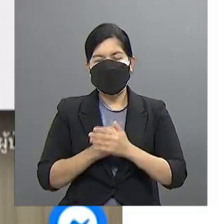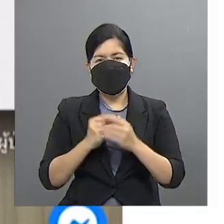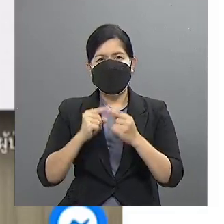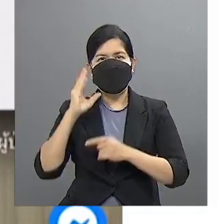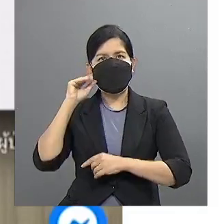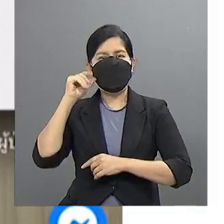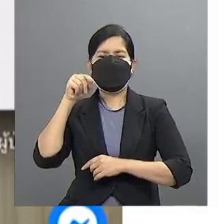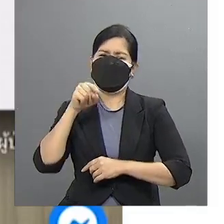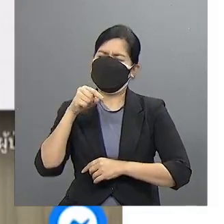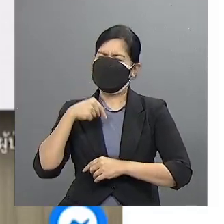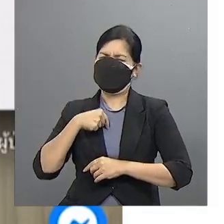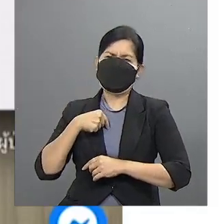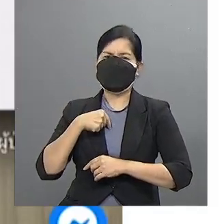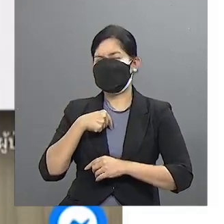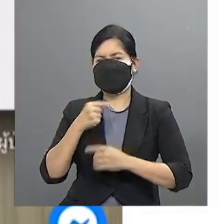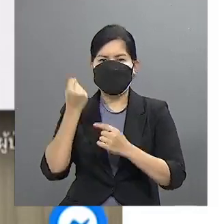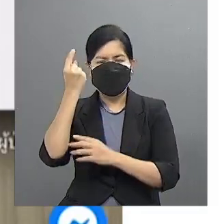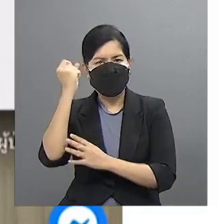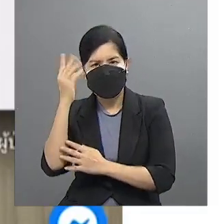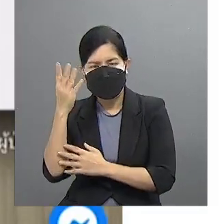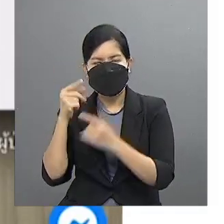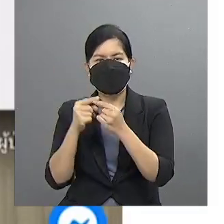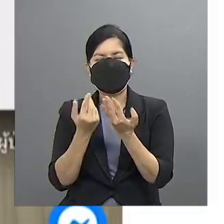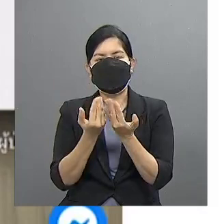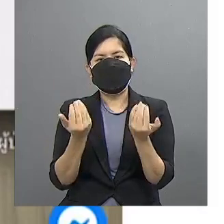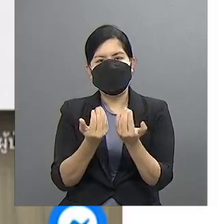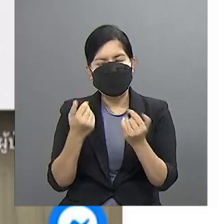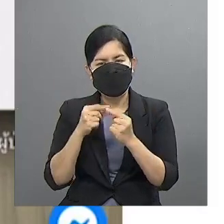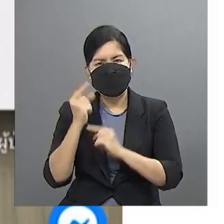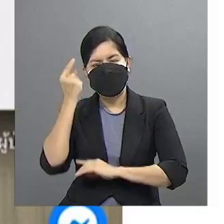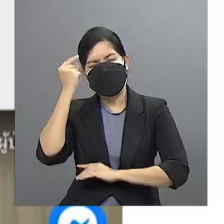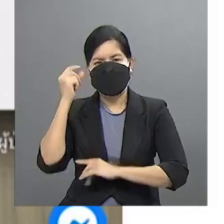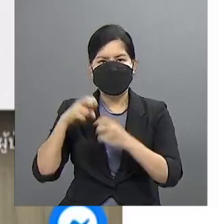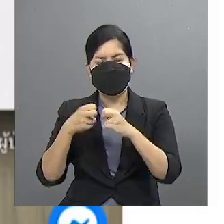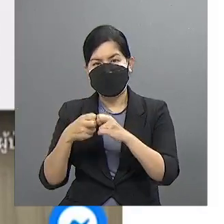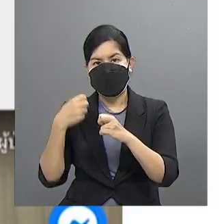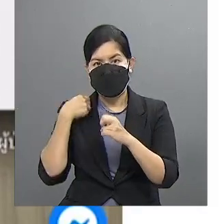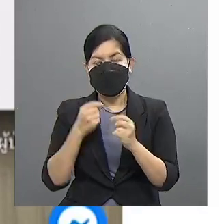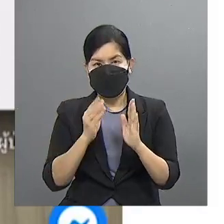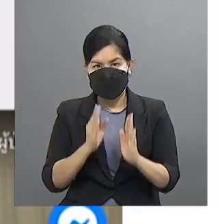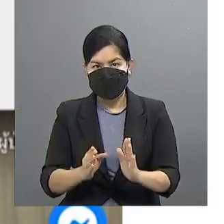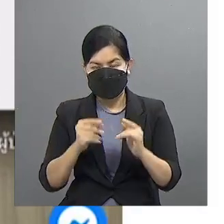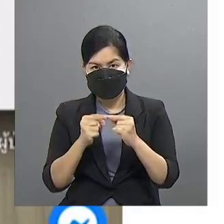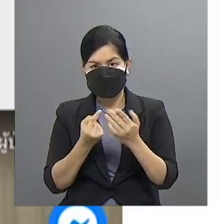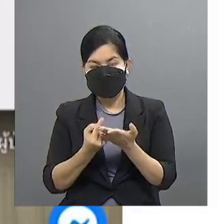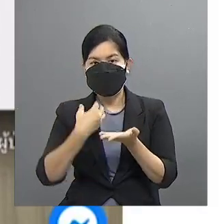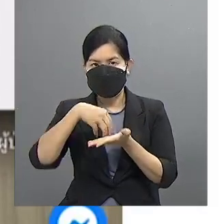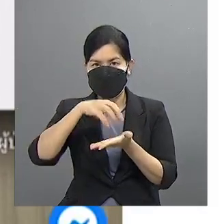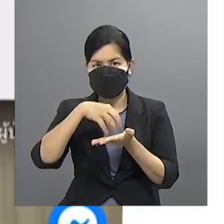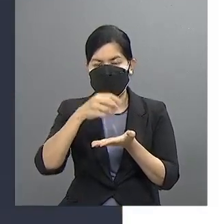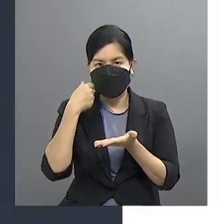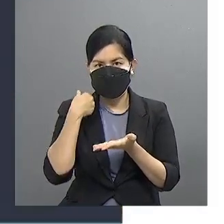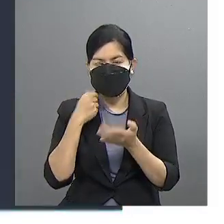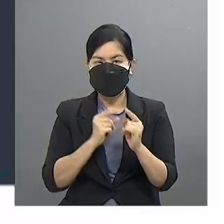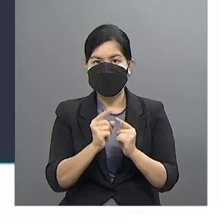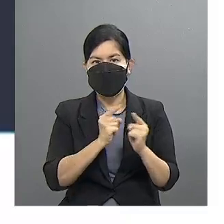นี้ยเยอะขึ้นแล้วก็มีคนมาแชร์ที่สำคัญก็เริ่มมีคนมาทยอยต่อมันจะเริ่มมีขาประจำเข้ามาแล้วว่าแบบผมก็เป็นเหมือนกัน